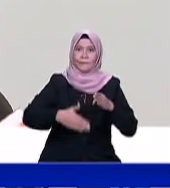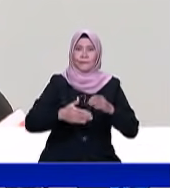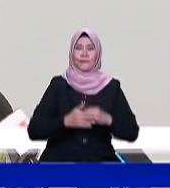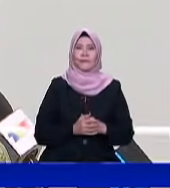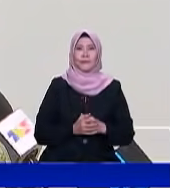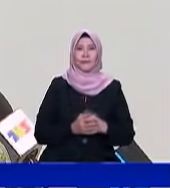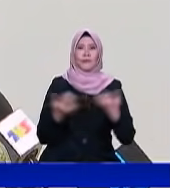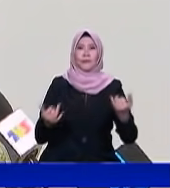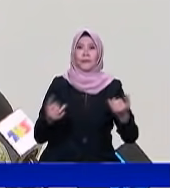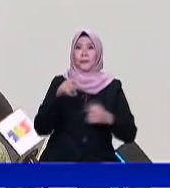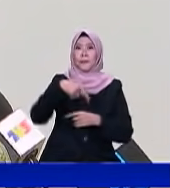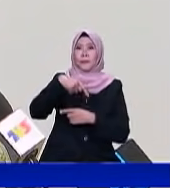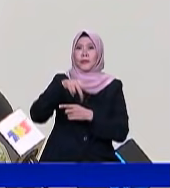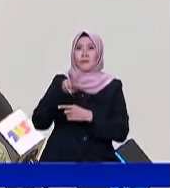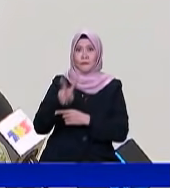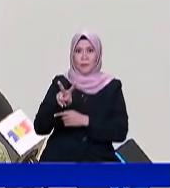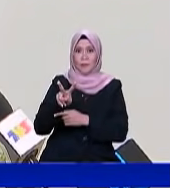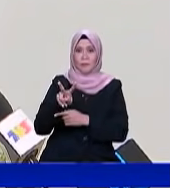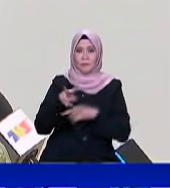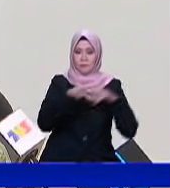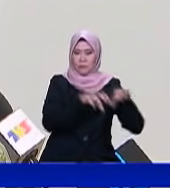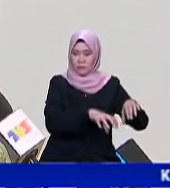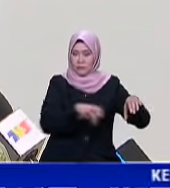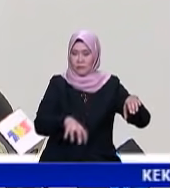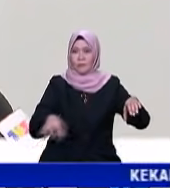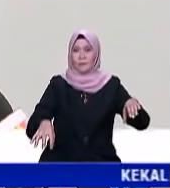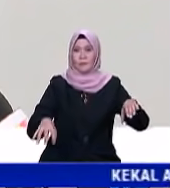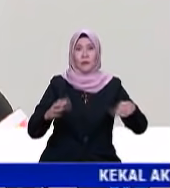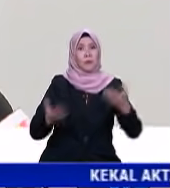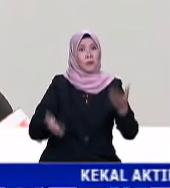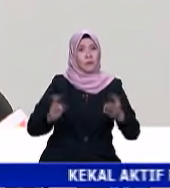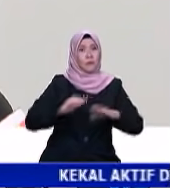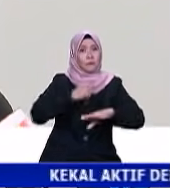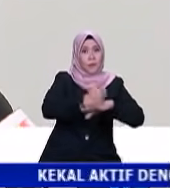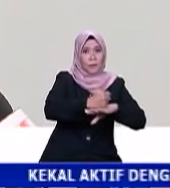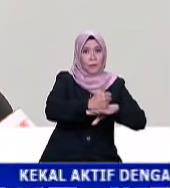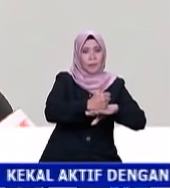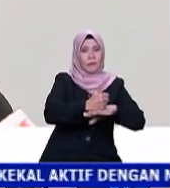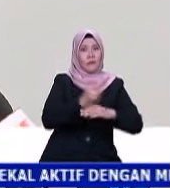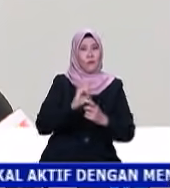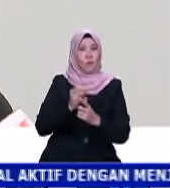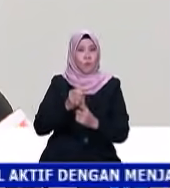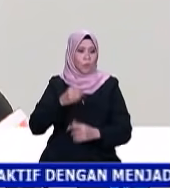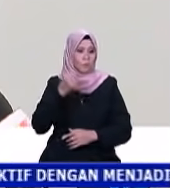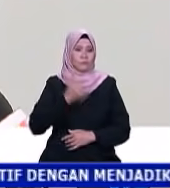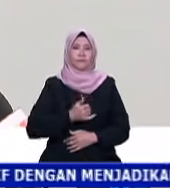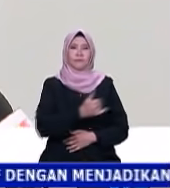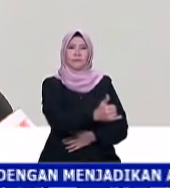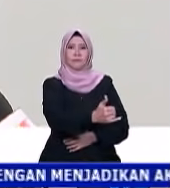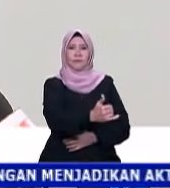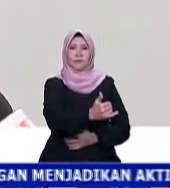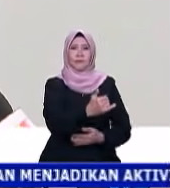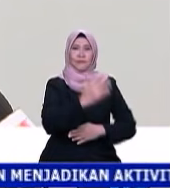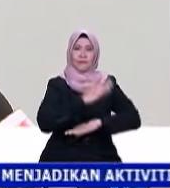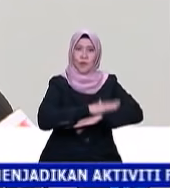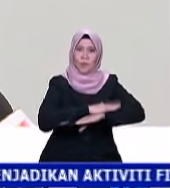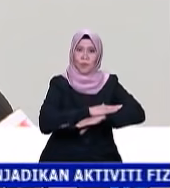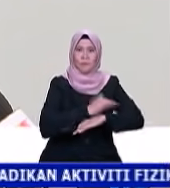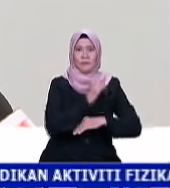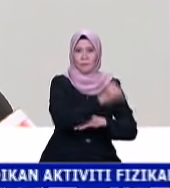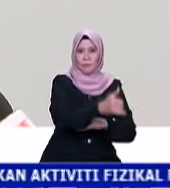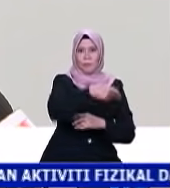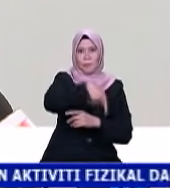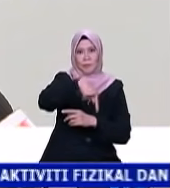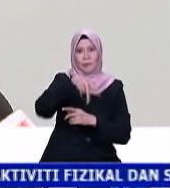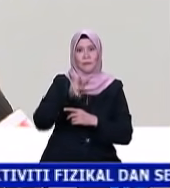telah dikhususkan sama ada melalui janji temu ataupun melalui walk-in kepada PPV-PPV yang